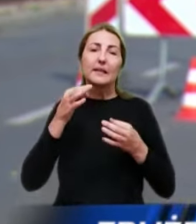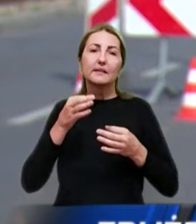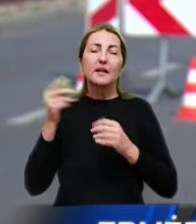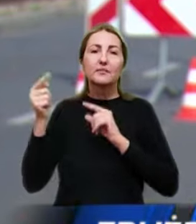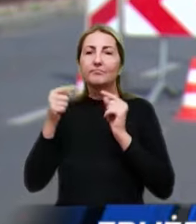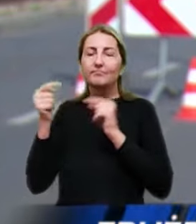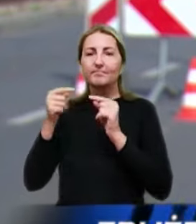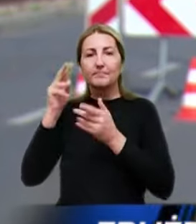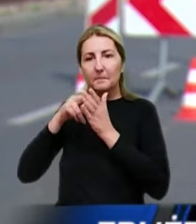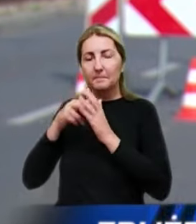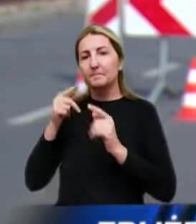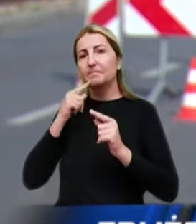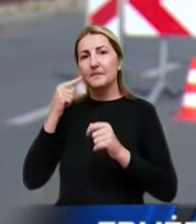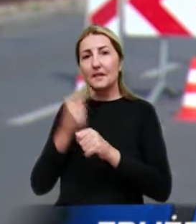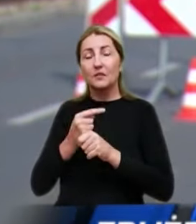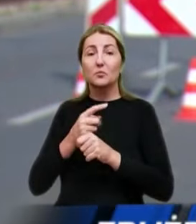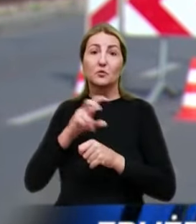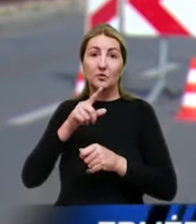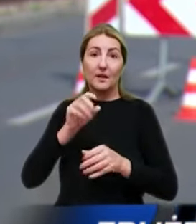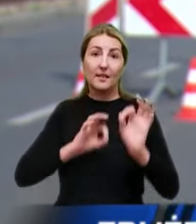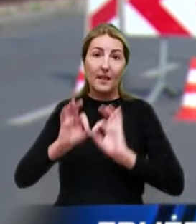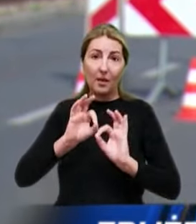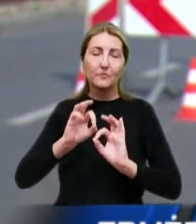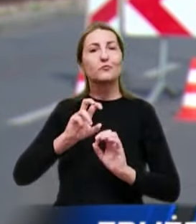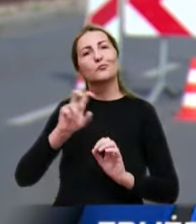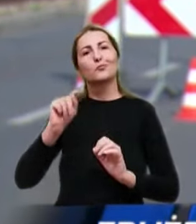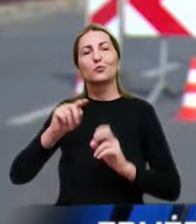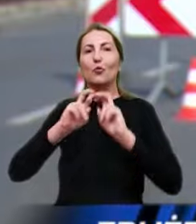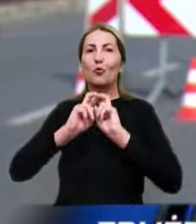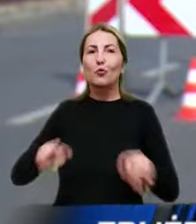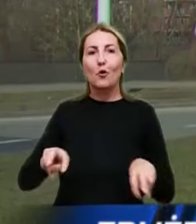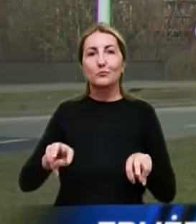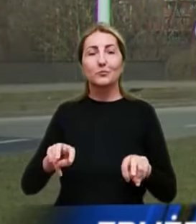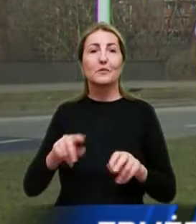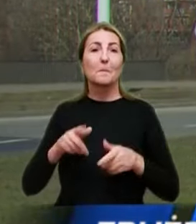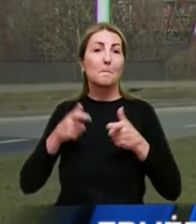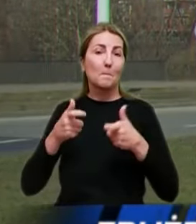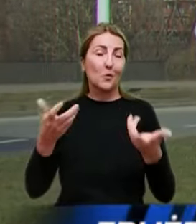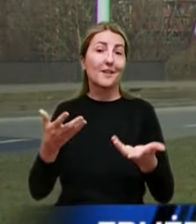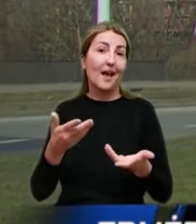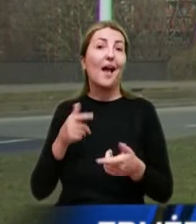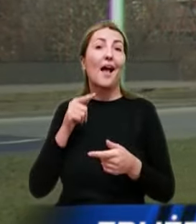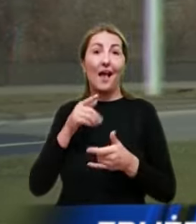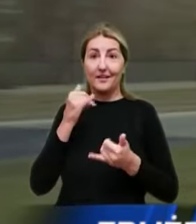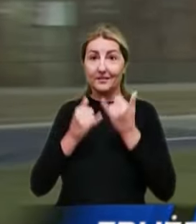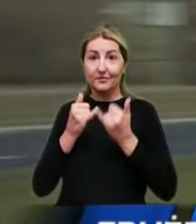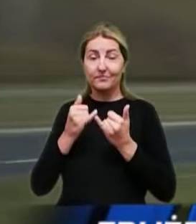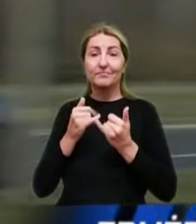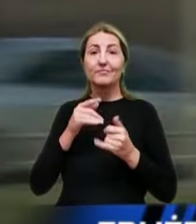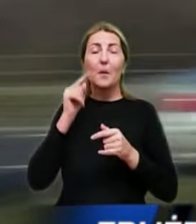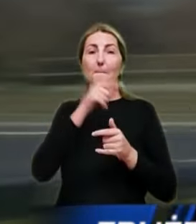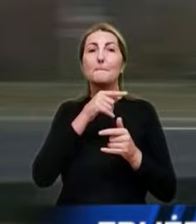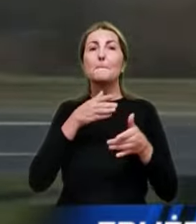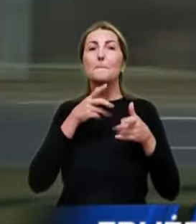będzie mogła być naprawiona, czy też będzie konieczna rozbiórka mostu. A tak, przypomnę, będzie w przypadku mostu pomorskiego,